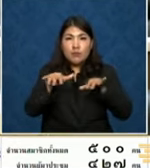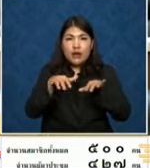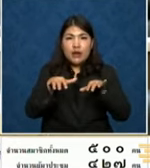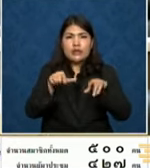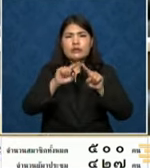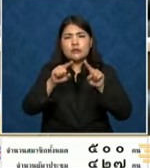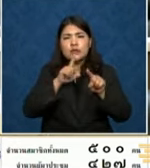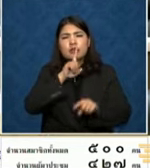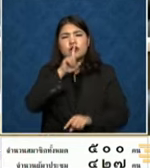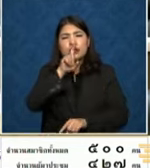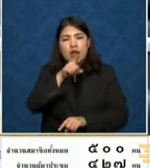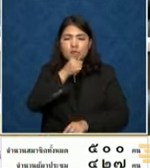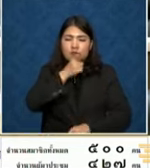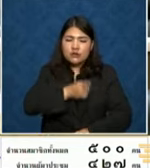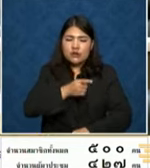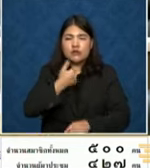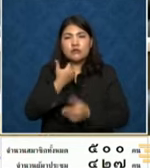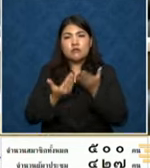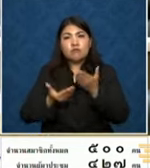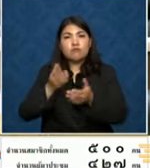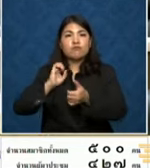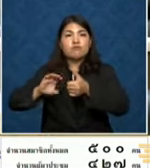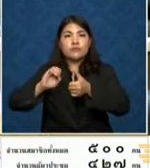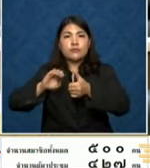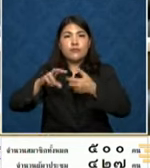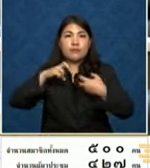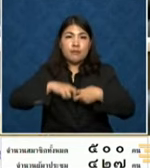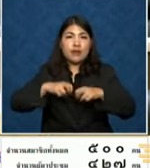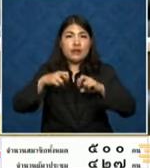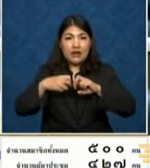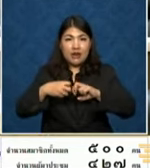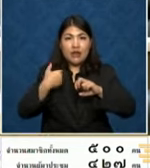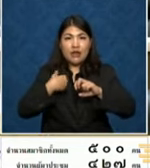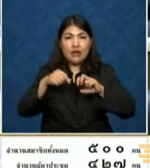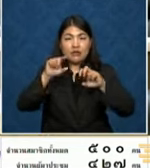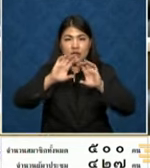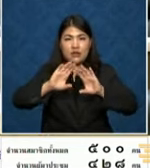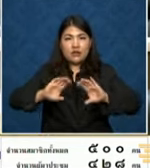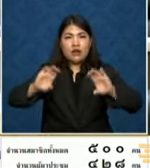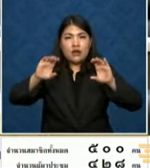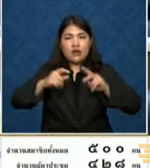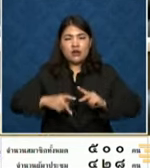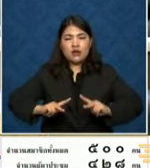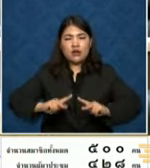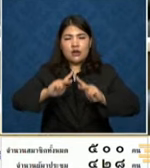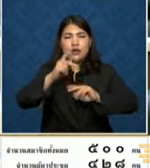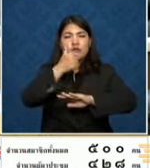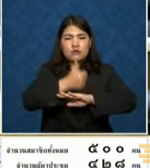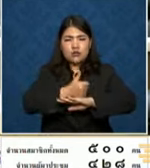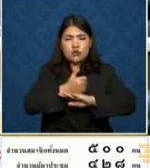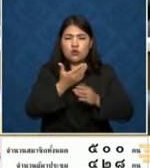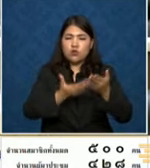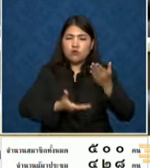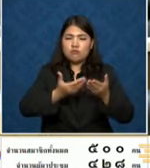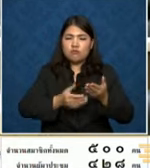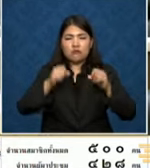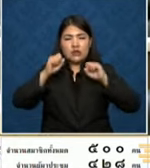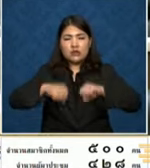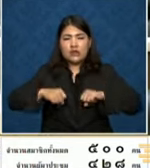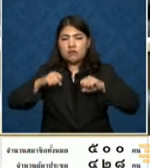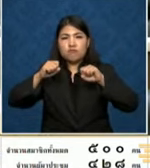ริงหรือข้อเสนอแนะปัญหาต่อคณะรัฐมนตรีโดยไม่มีการลงมติก็ได้